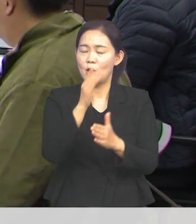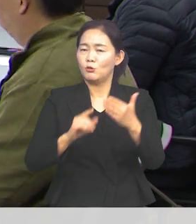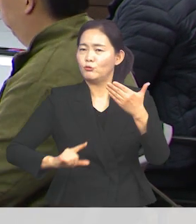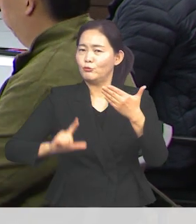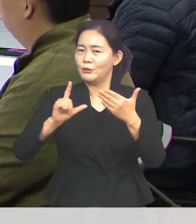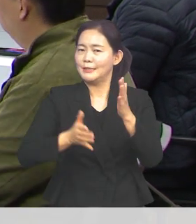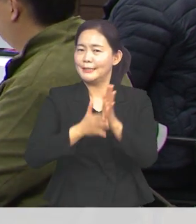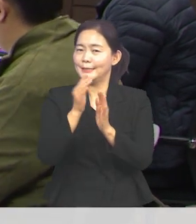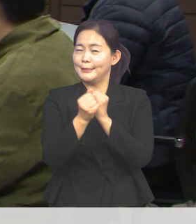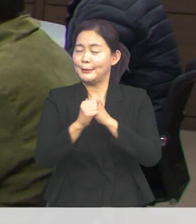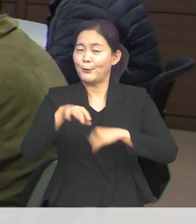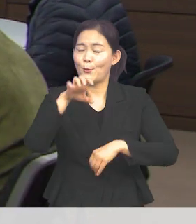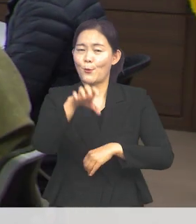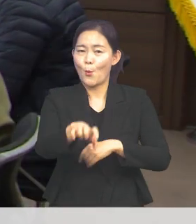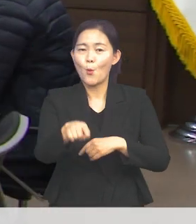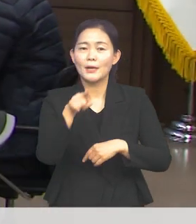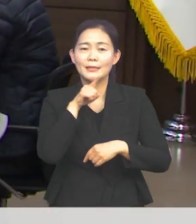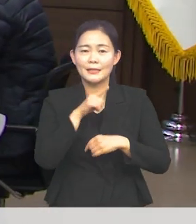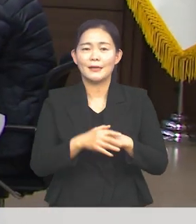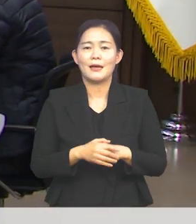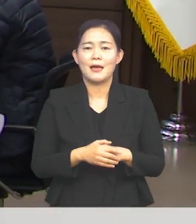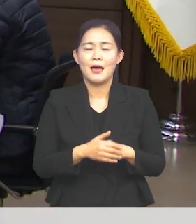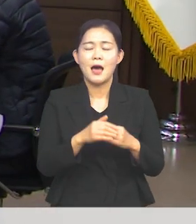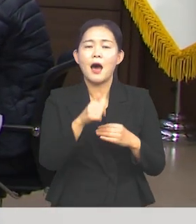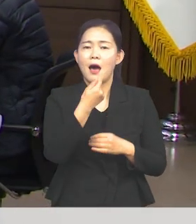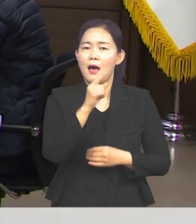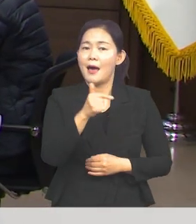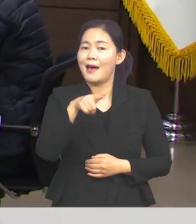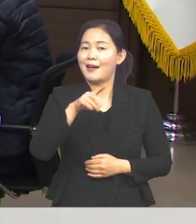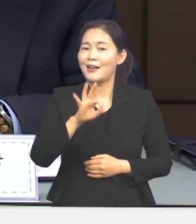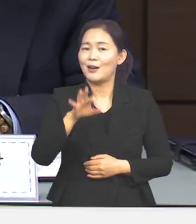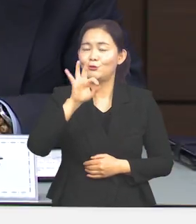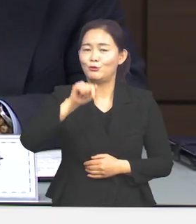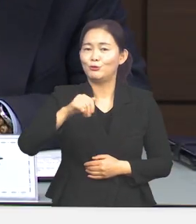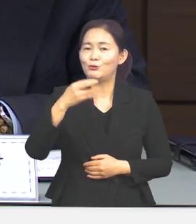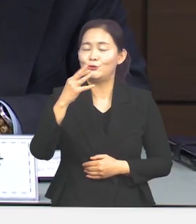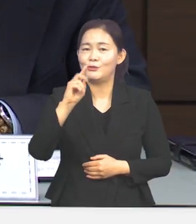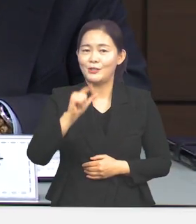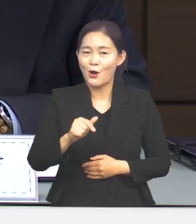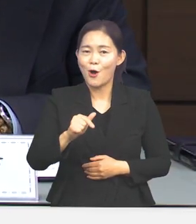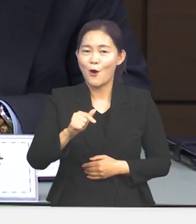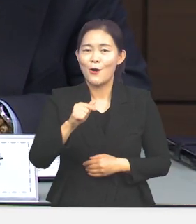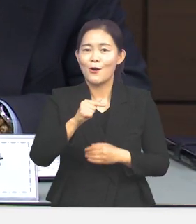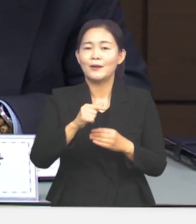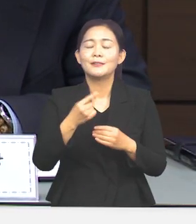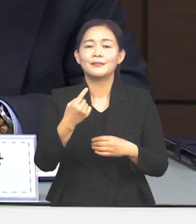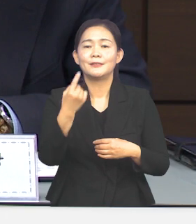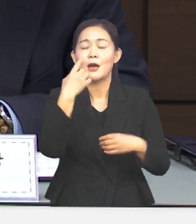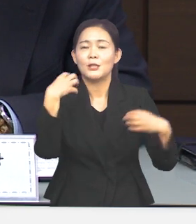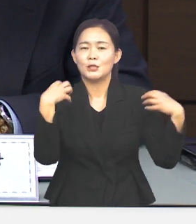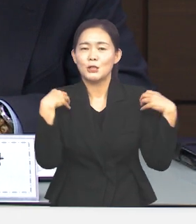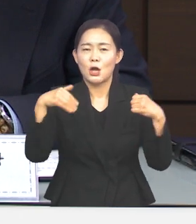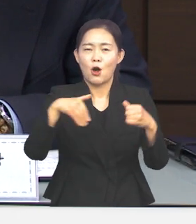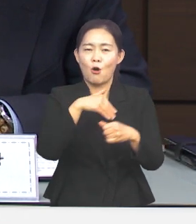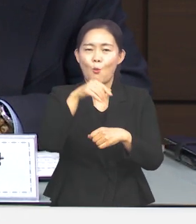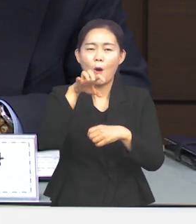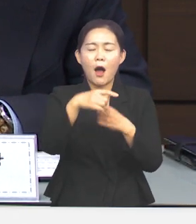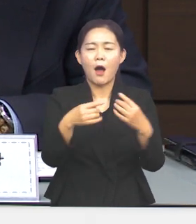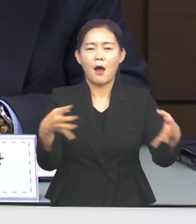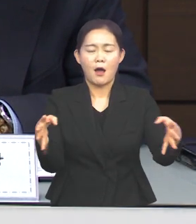용인특례시는 9일 시장 접견실에서 한강유역환경청과 일회용품 없는 축제 만들기 업무